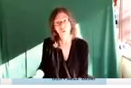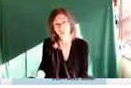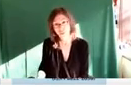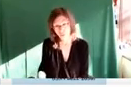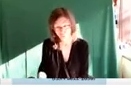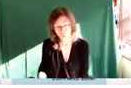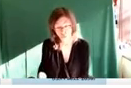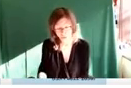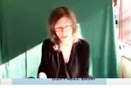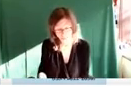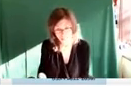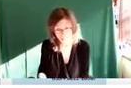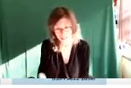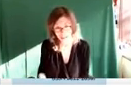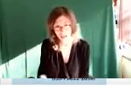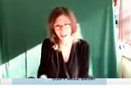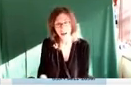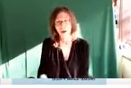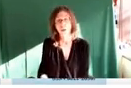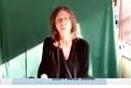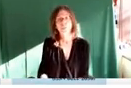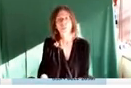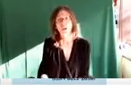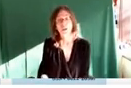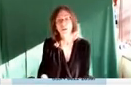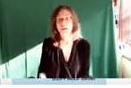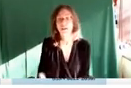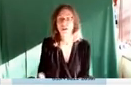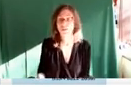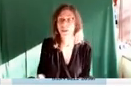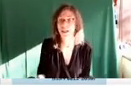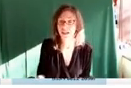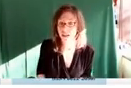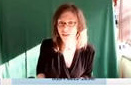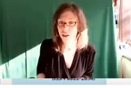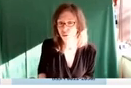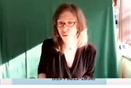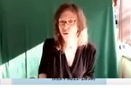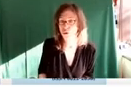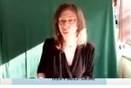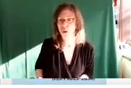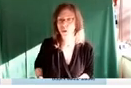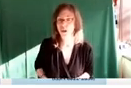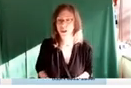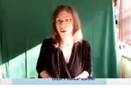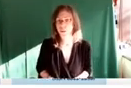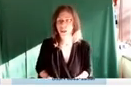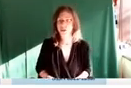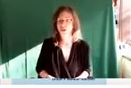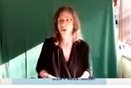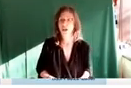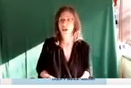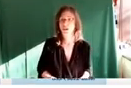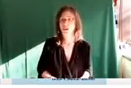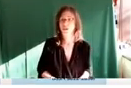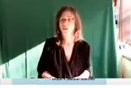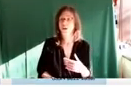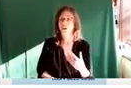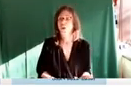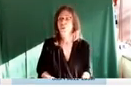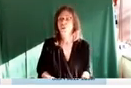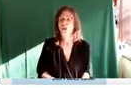de reproductibilité, c'est-à-dire se familiariser avec RStudio puis le package R